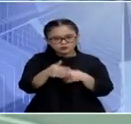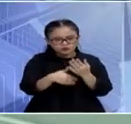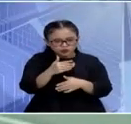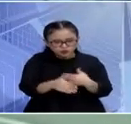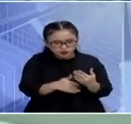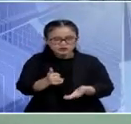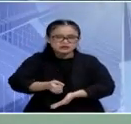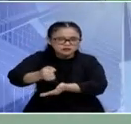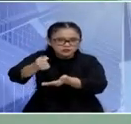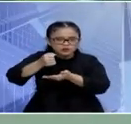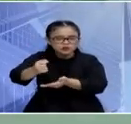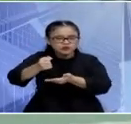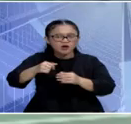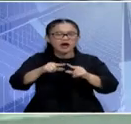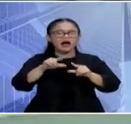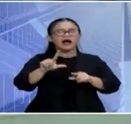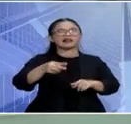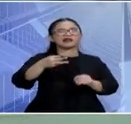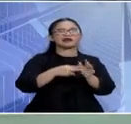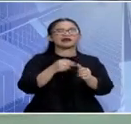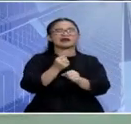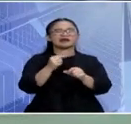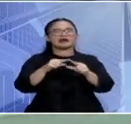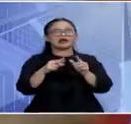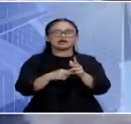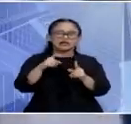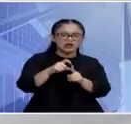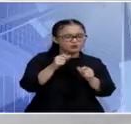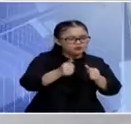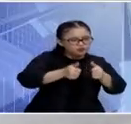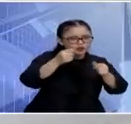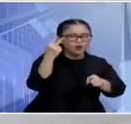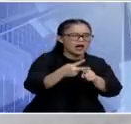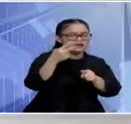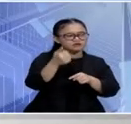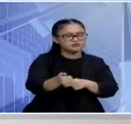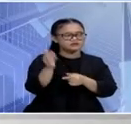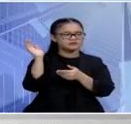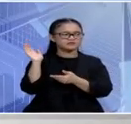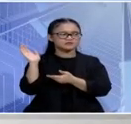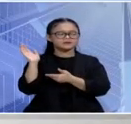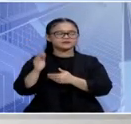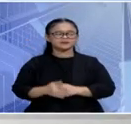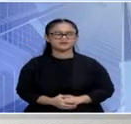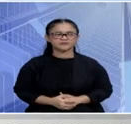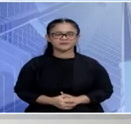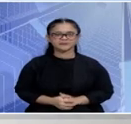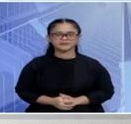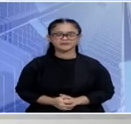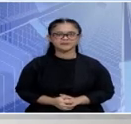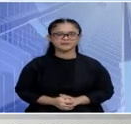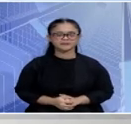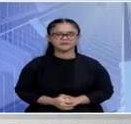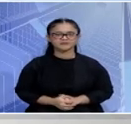menjuarai pertandingan bergengsi All England tahun 1993 dan 1994. Tak hanya itu, prestasi Haryanto Arbi terus